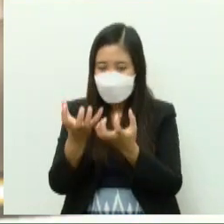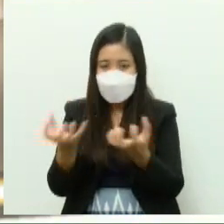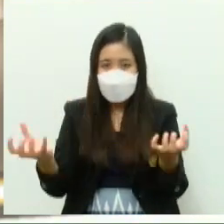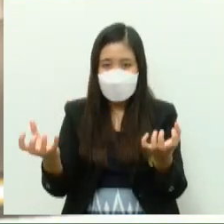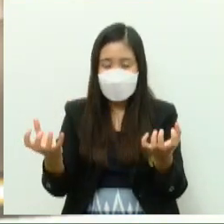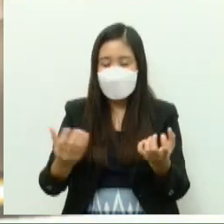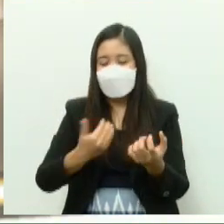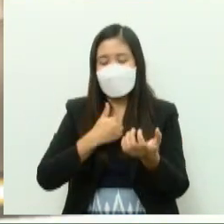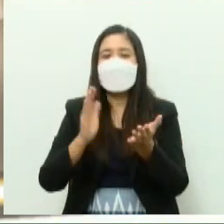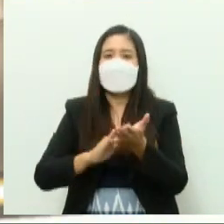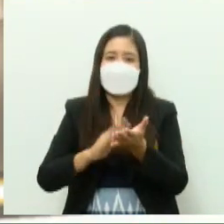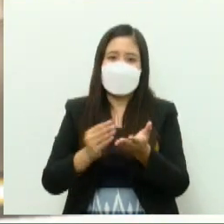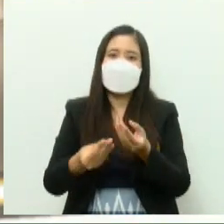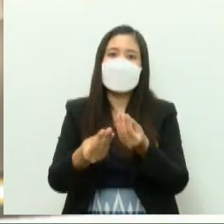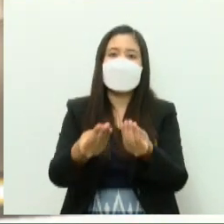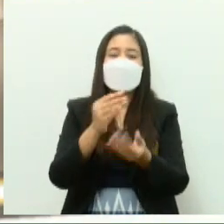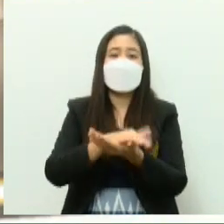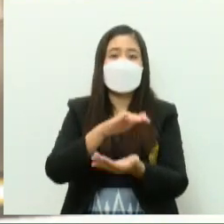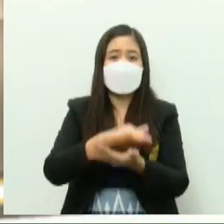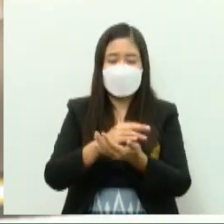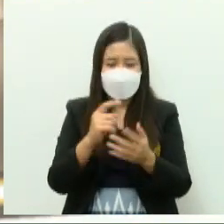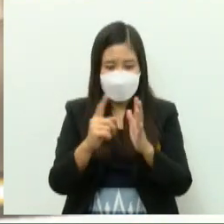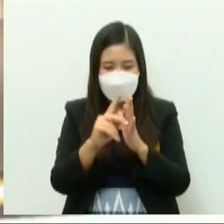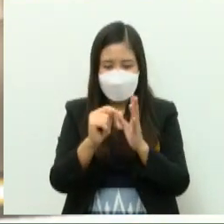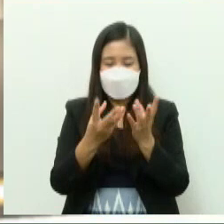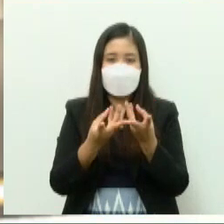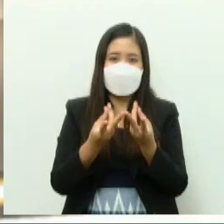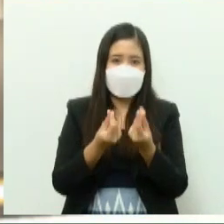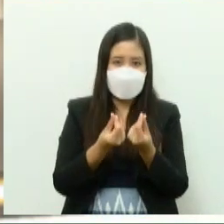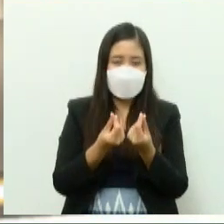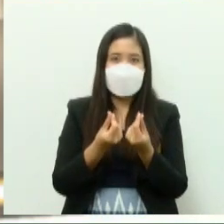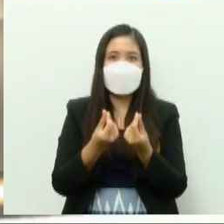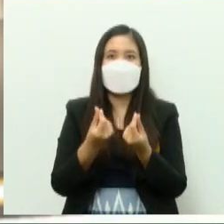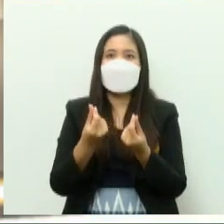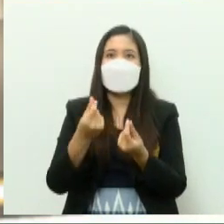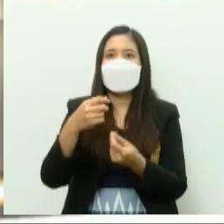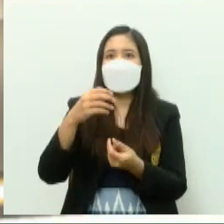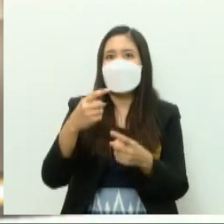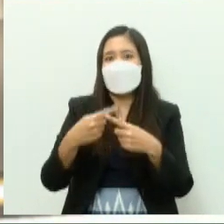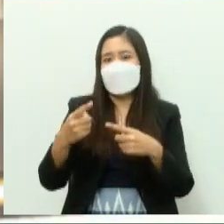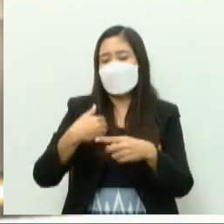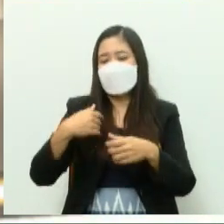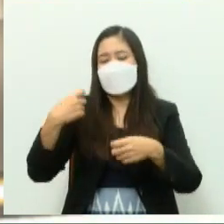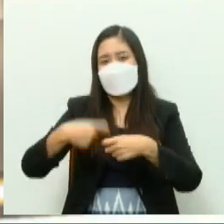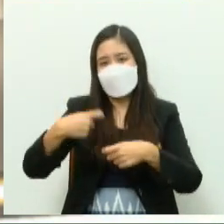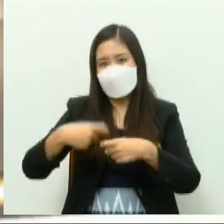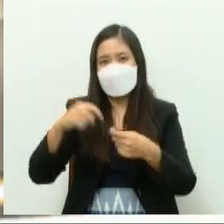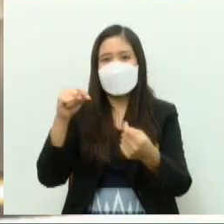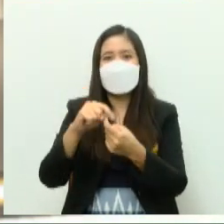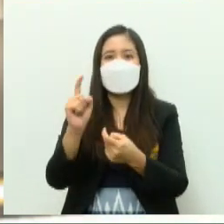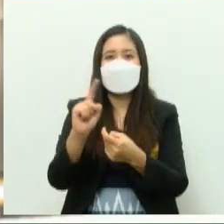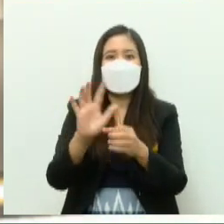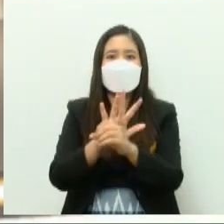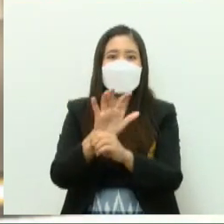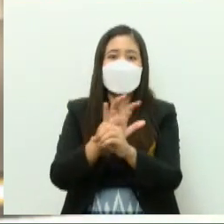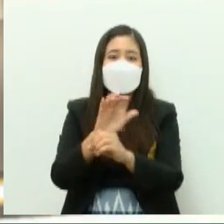ต้องชื่นชมหลายๆโรงเรียนนะครับหลายๆเขตพื้นที่การศึกษาถึงแม้จะอยู่ภายใต้ความยากลำบากของการแพร่ระบาดของโ